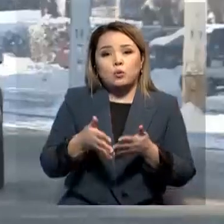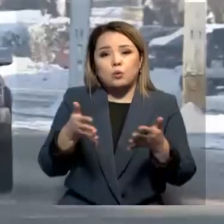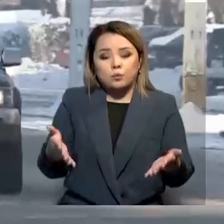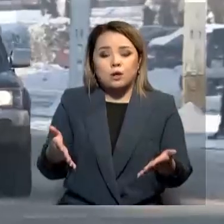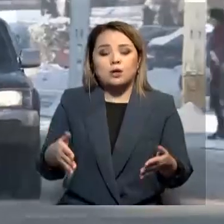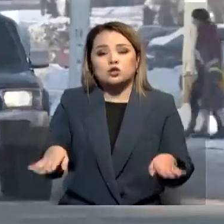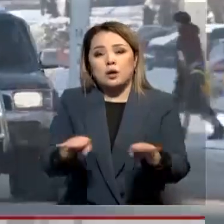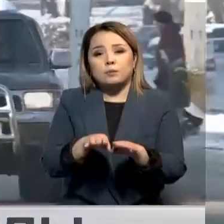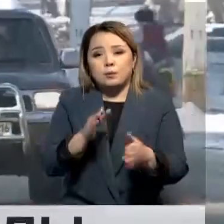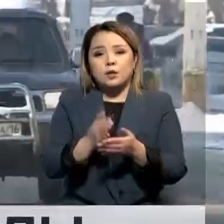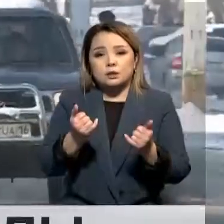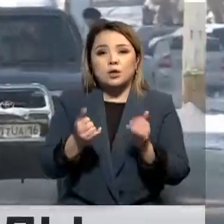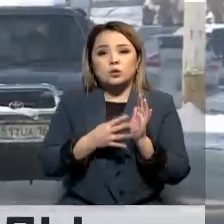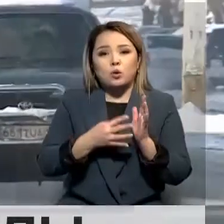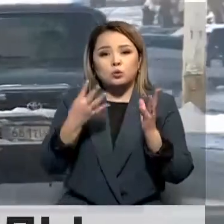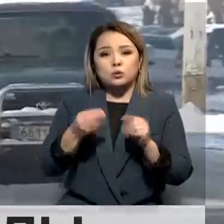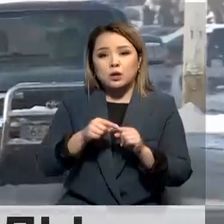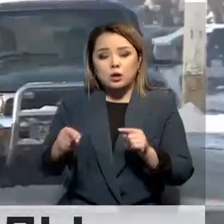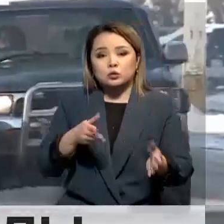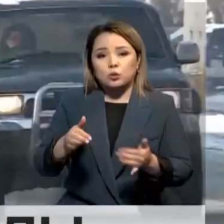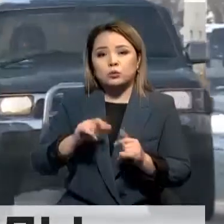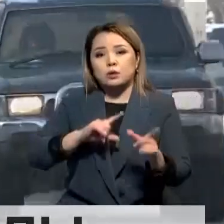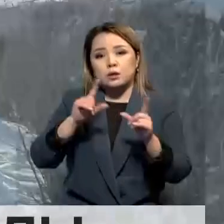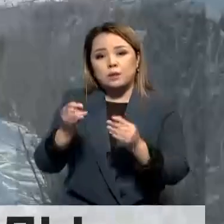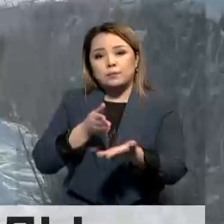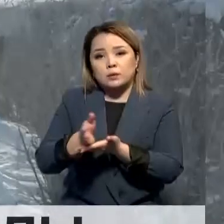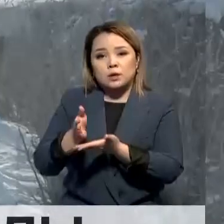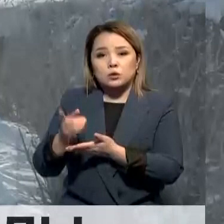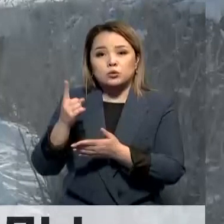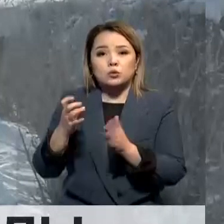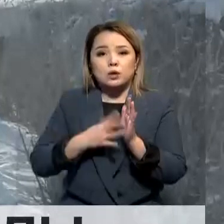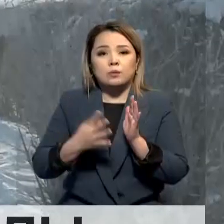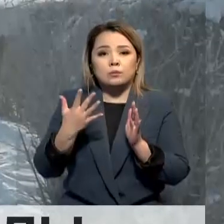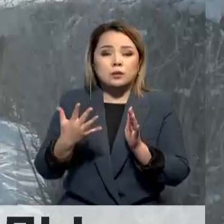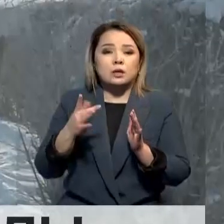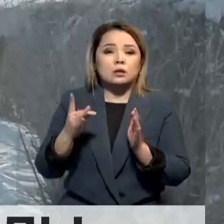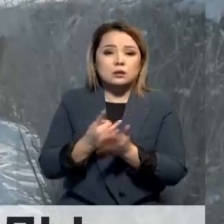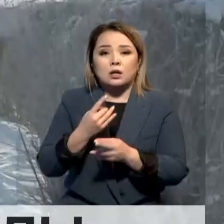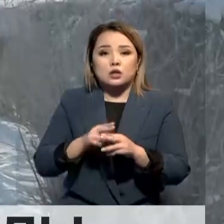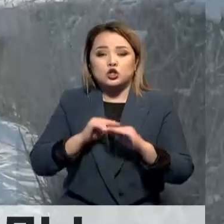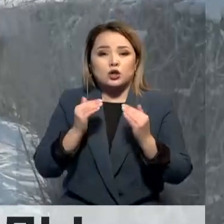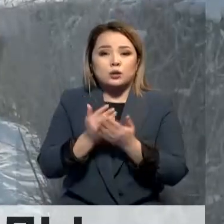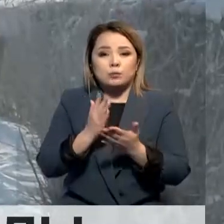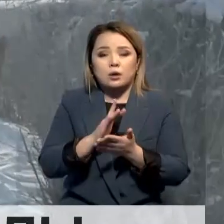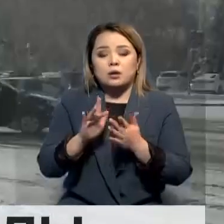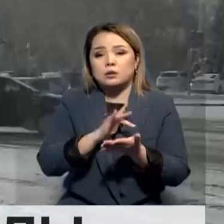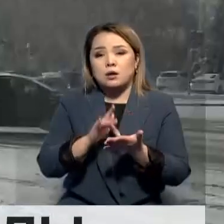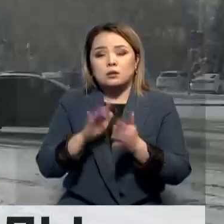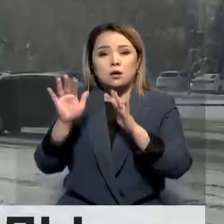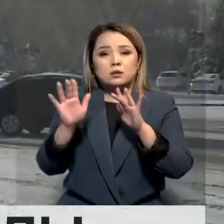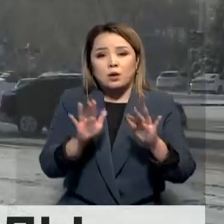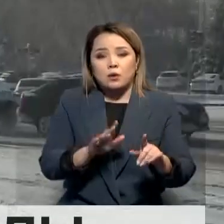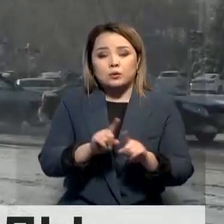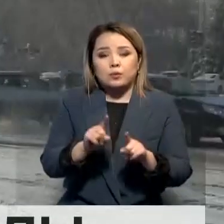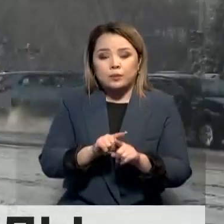жабылды. Кейінгі 9 күнде күре жолдардағы қозғалысқа 195 рет шектеу қойылған. Қар құрсауында қалып қойған 2600-ден